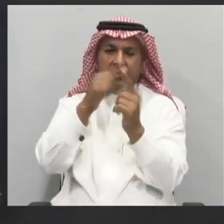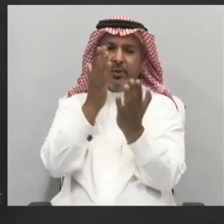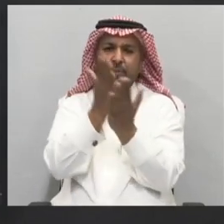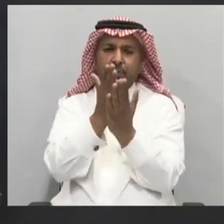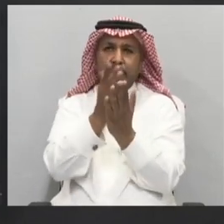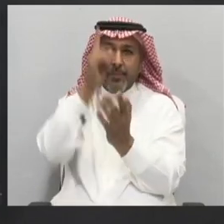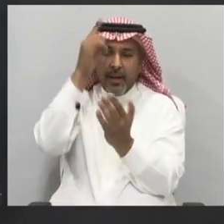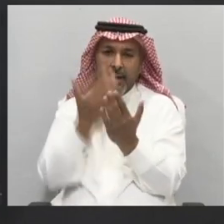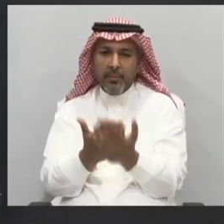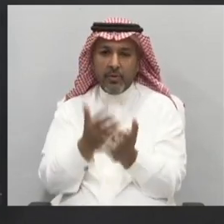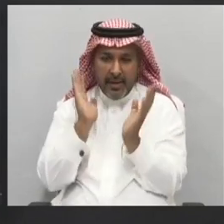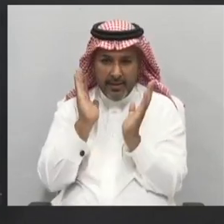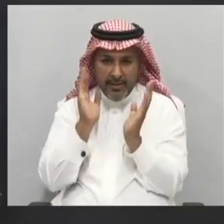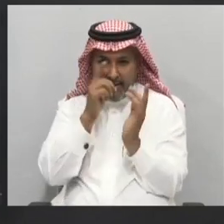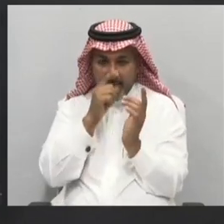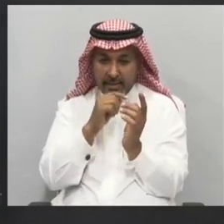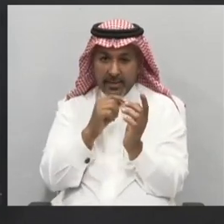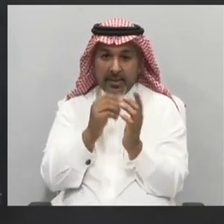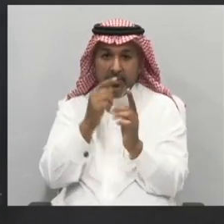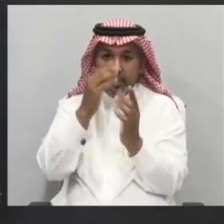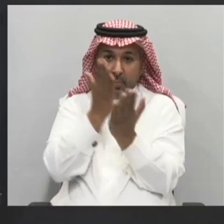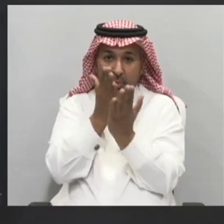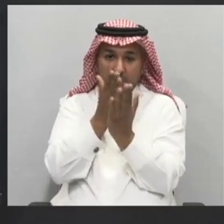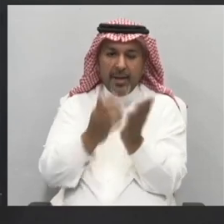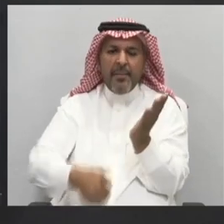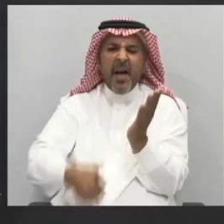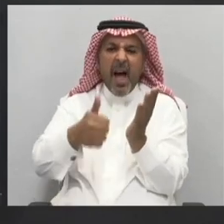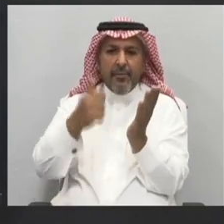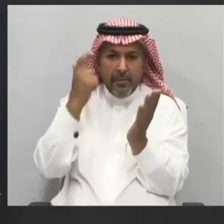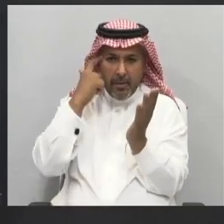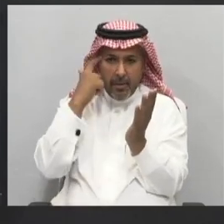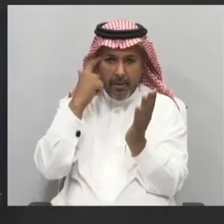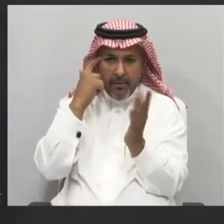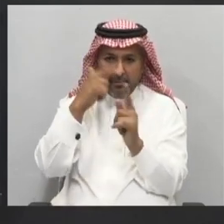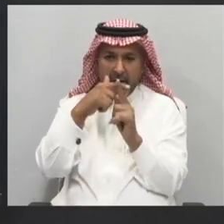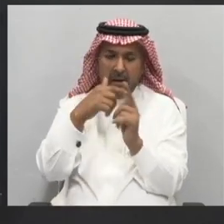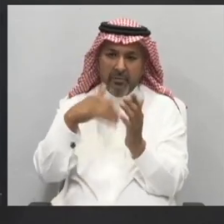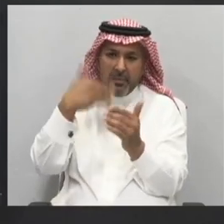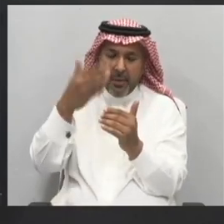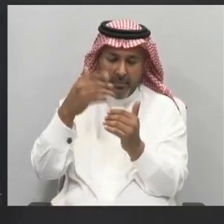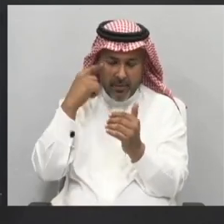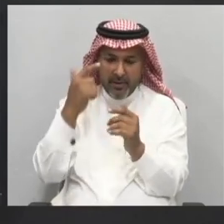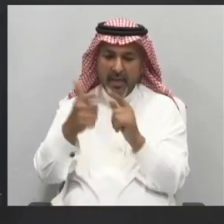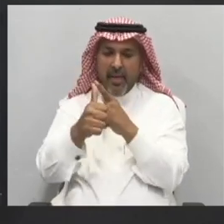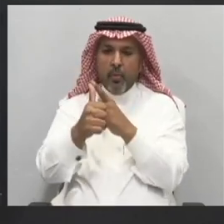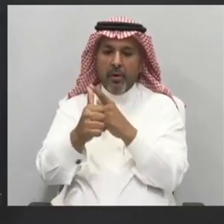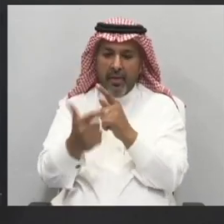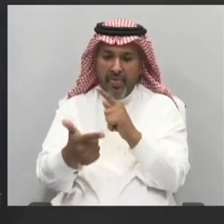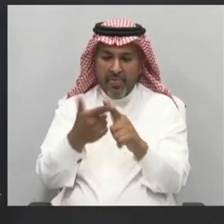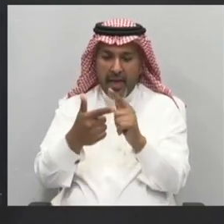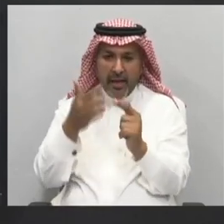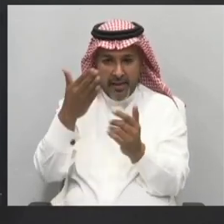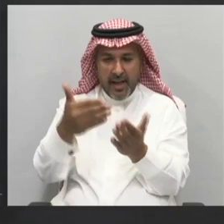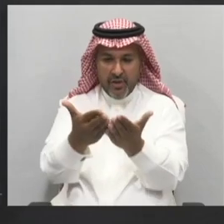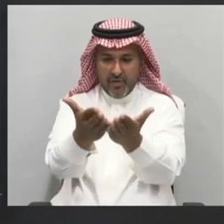وتعالى ويكشف الضر ويقضي الحاجه والمثال الاخر اجتهدوا انتم في حله اخواني واخواتي